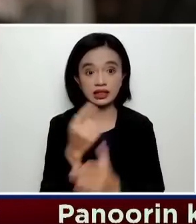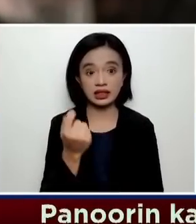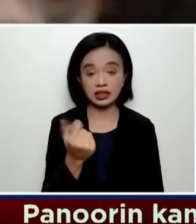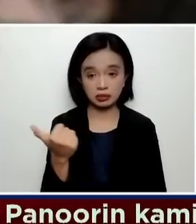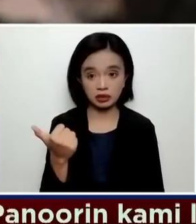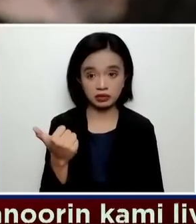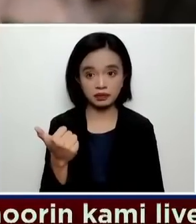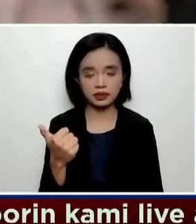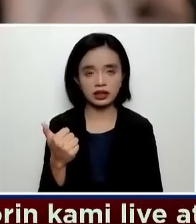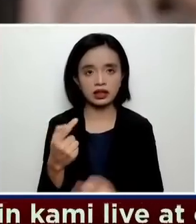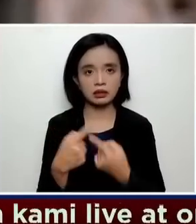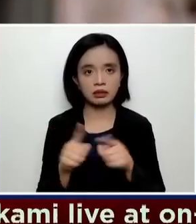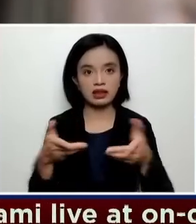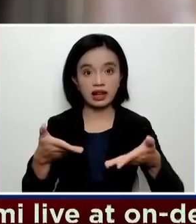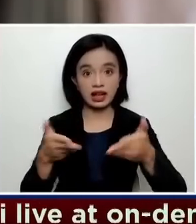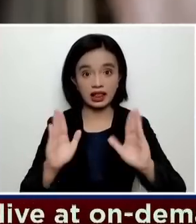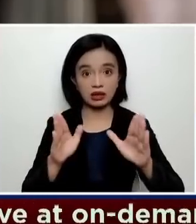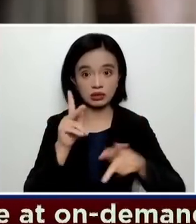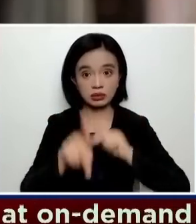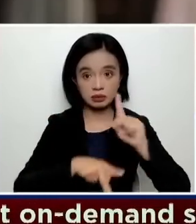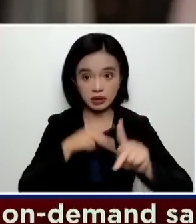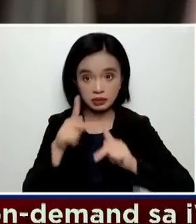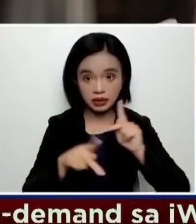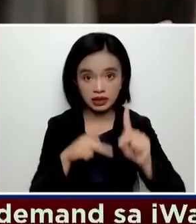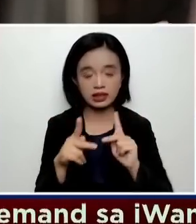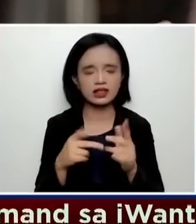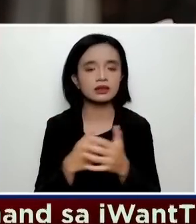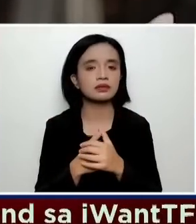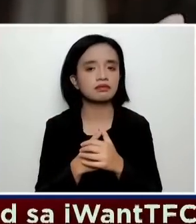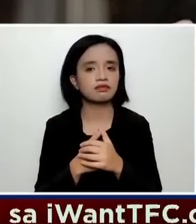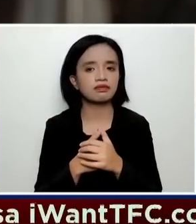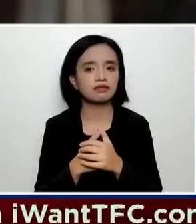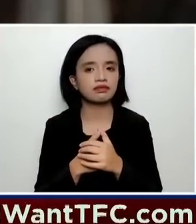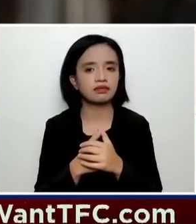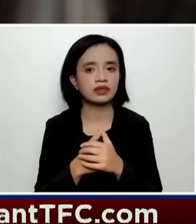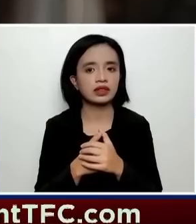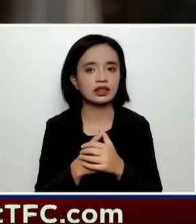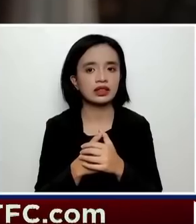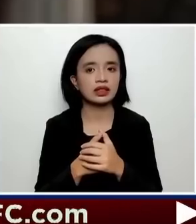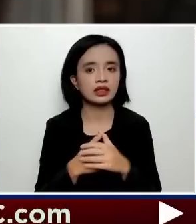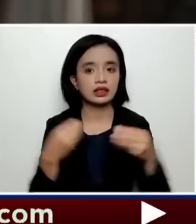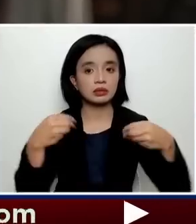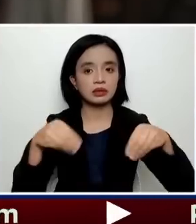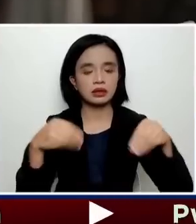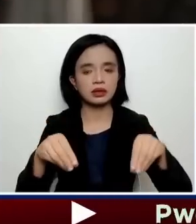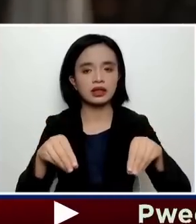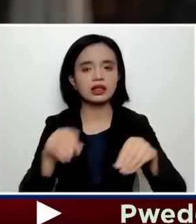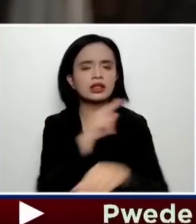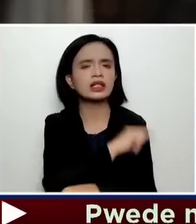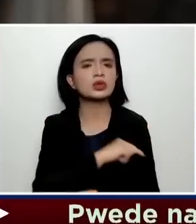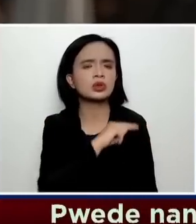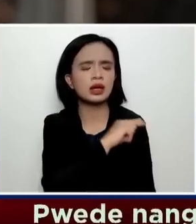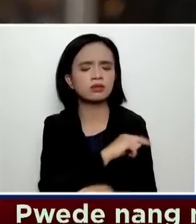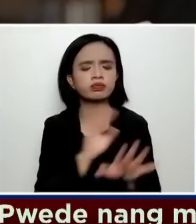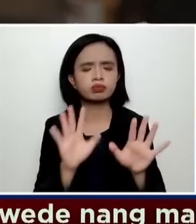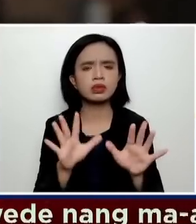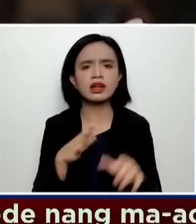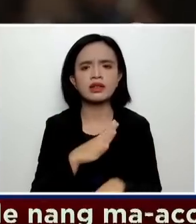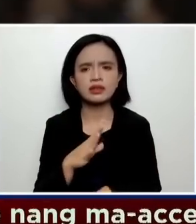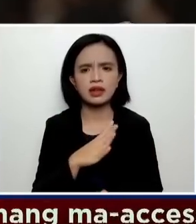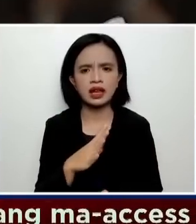you allow people to build and people to compete, then the market will behave naturally. Panandalian lang naman yung sakit